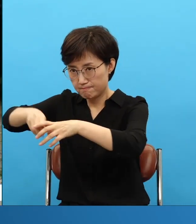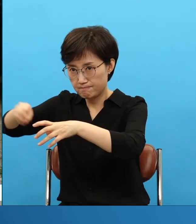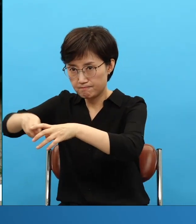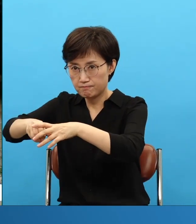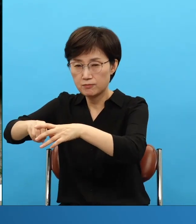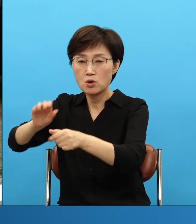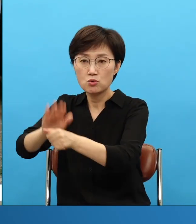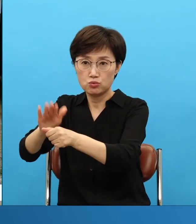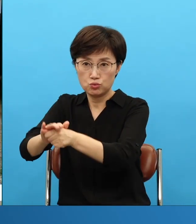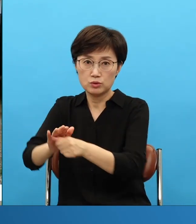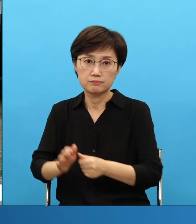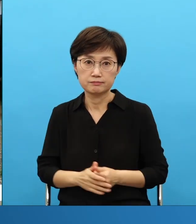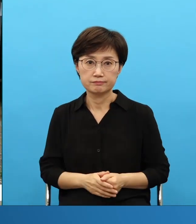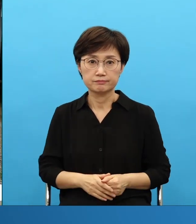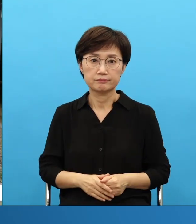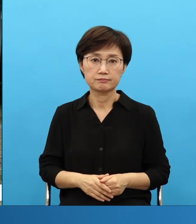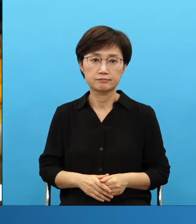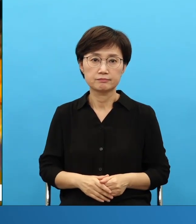탁발이라고 해.